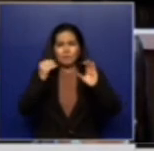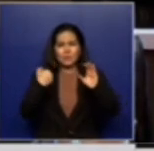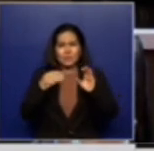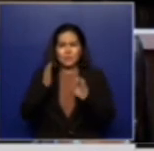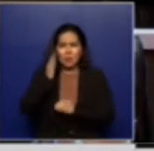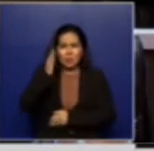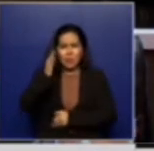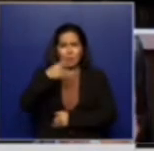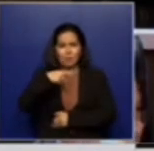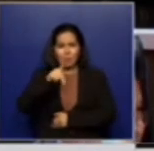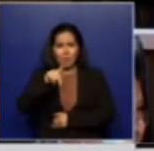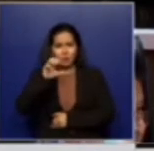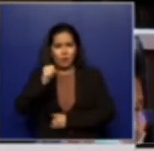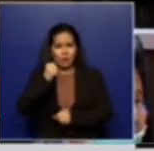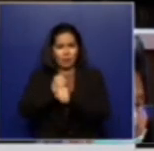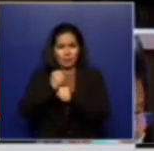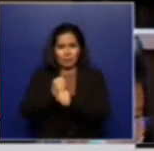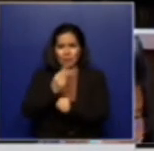ว่ารัฐบาลได้กำหนดวิสัยทัศน์ของสำนักงานป.ป.ส.